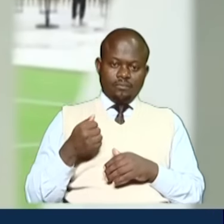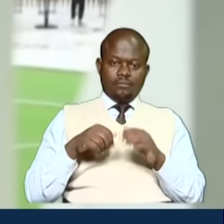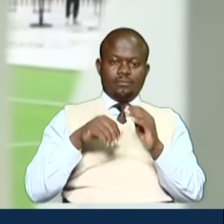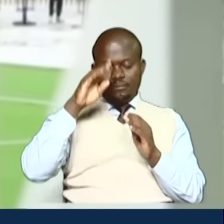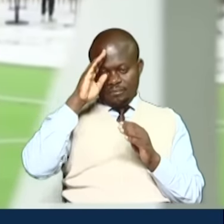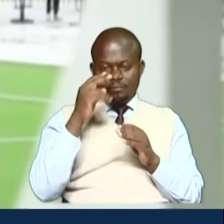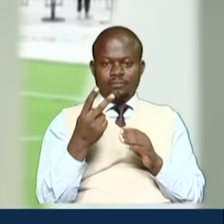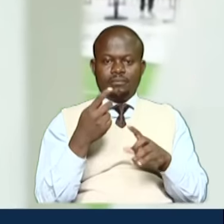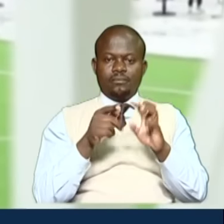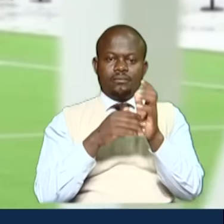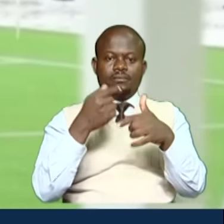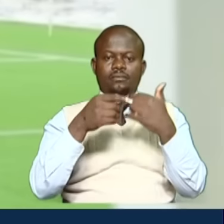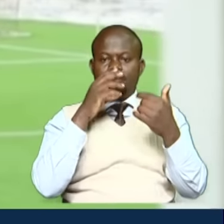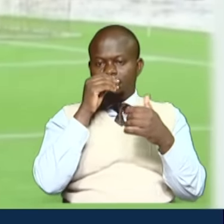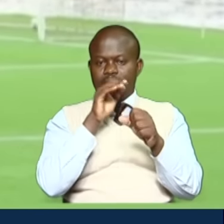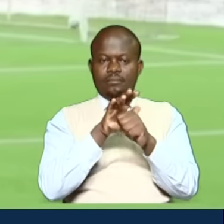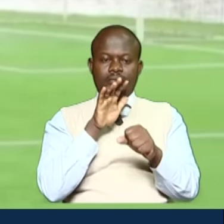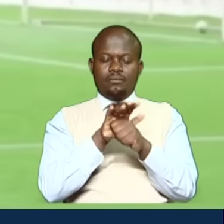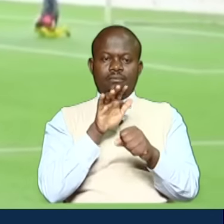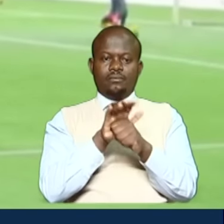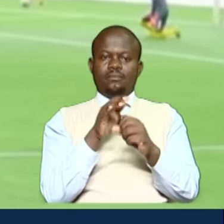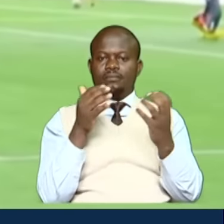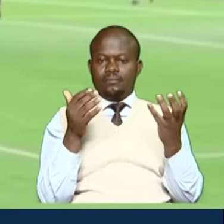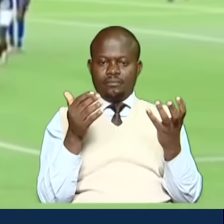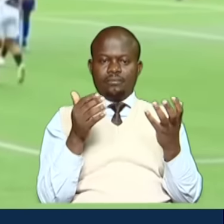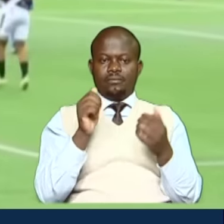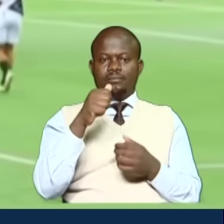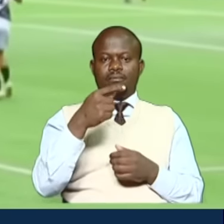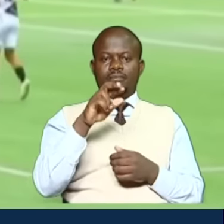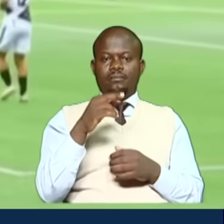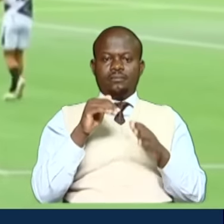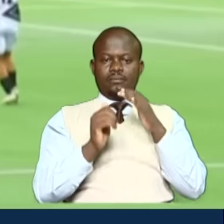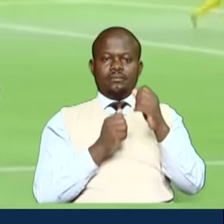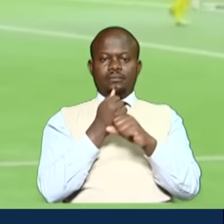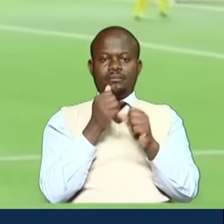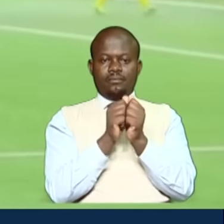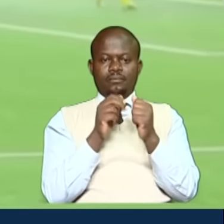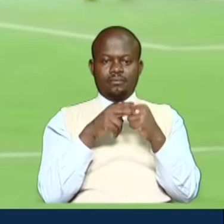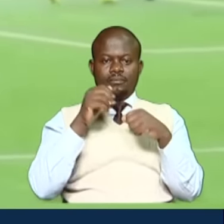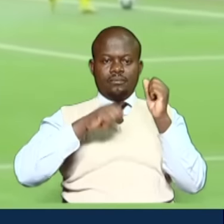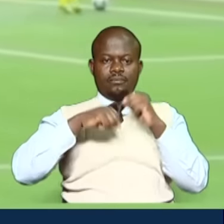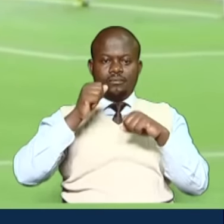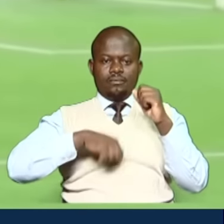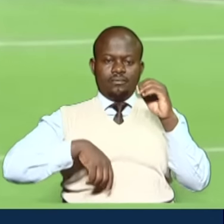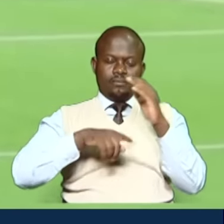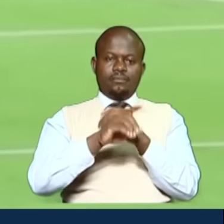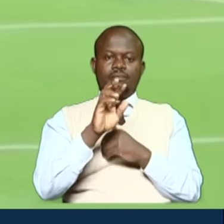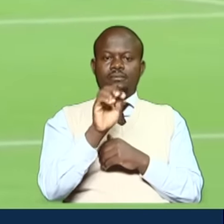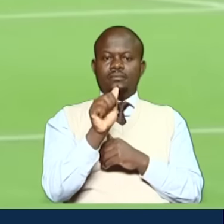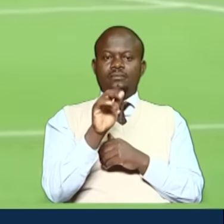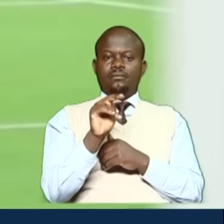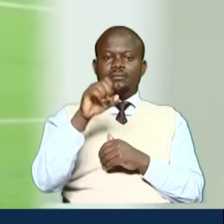ariko inkuru ikomeje kuvugisha benshi nuyuko APR mu batari imyaka 17 muri shampiyona yatsinze Lyon Sport